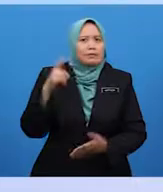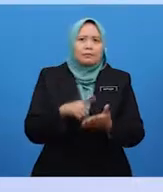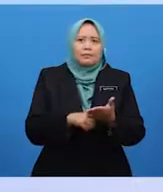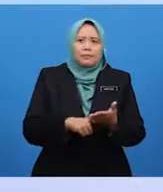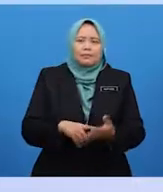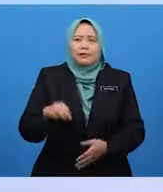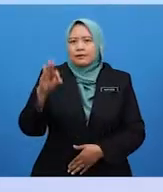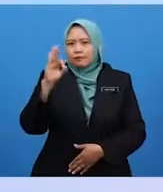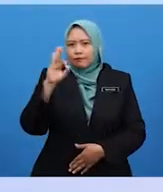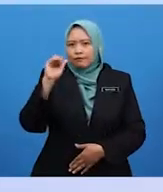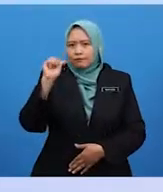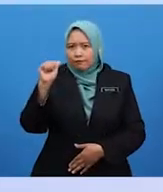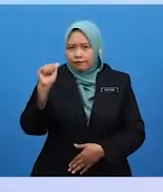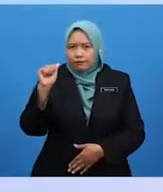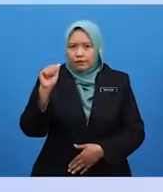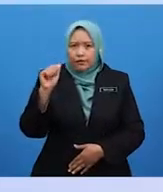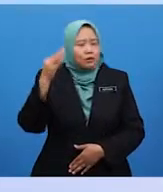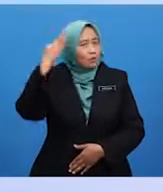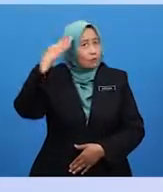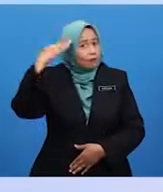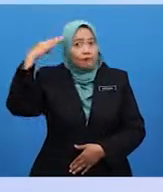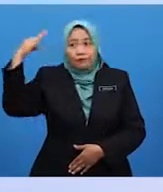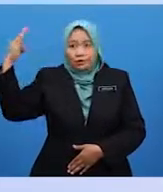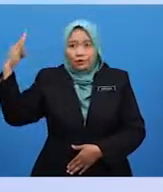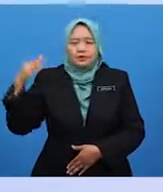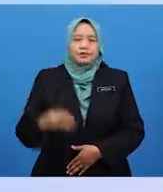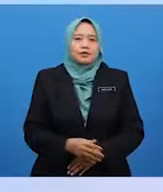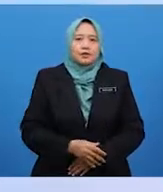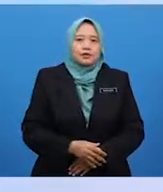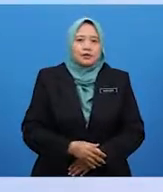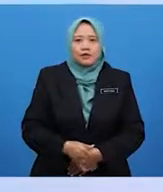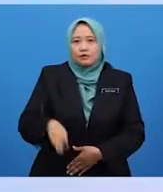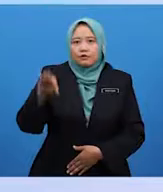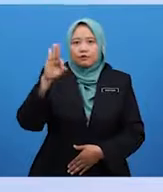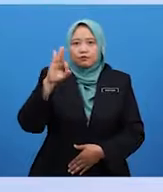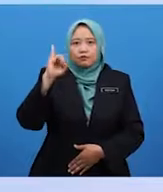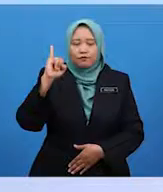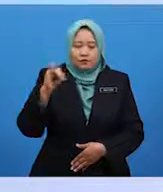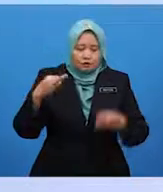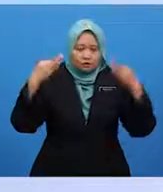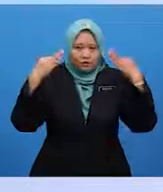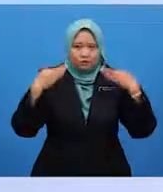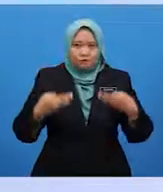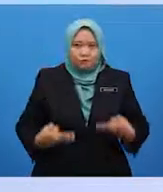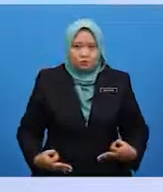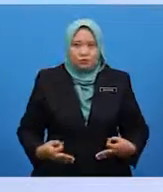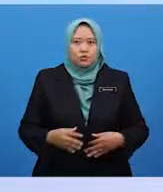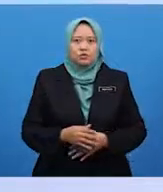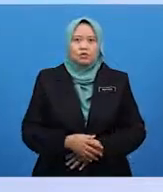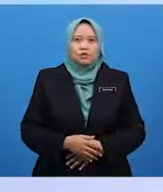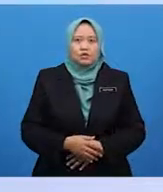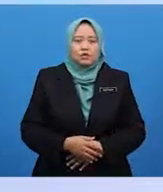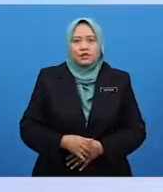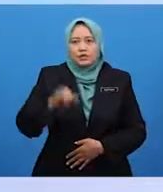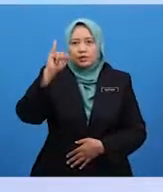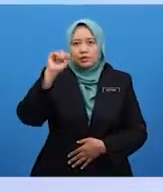ada fantasi, lukisan fantasi. Yang kedua kita ada fi iaitu figuratif. Yang ketiga kita ada